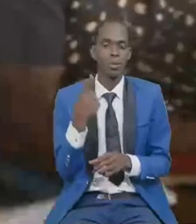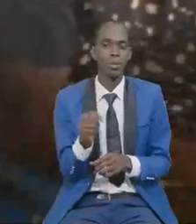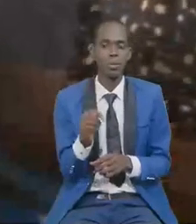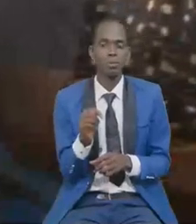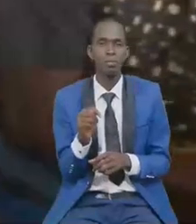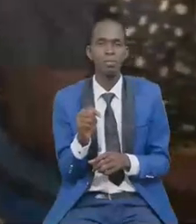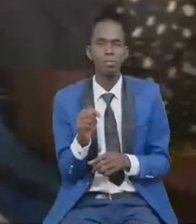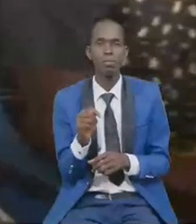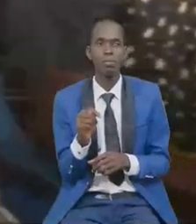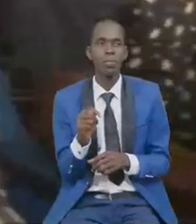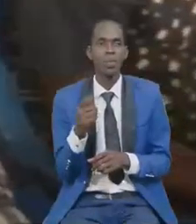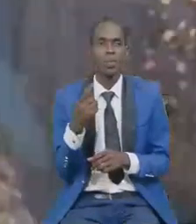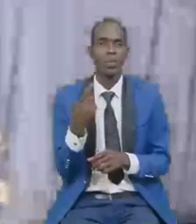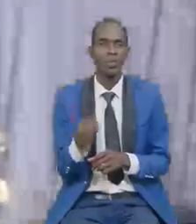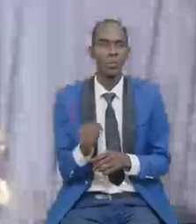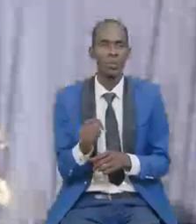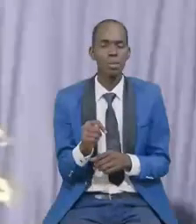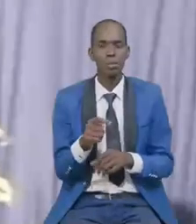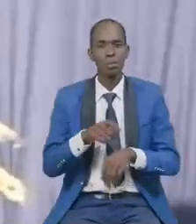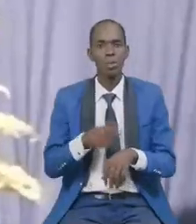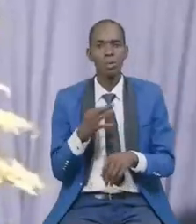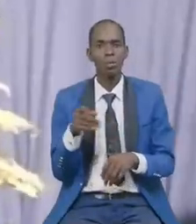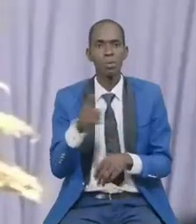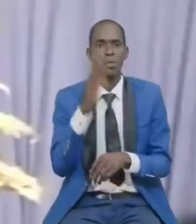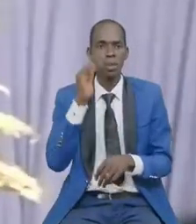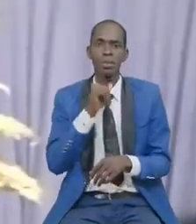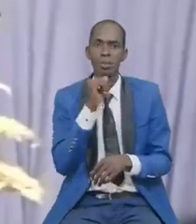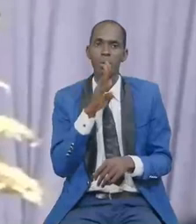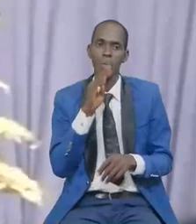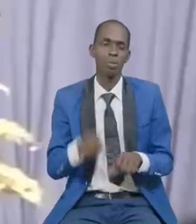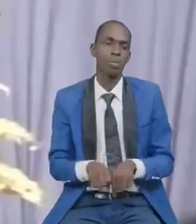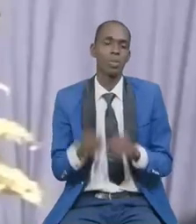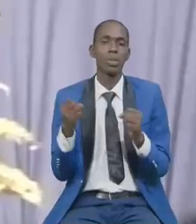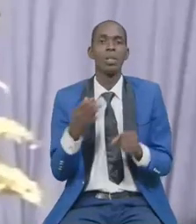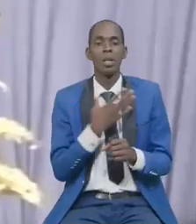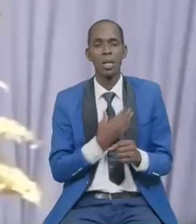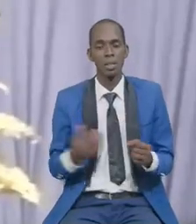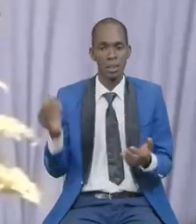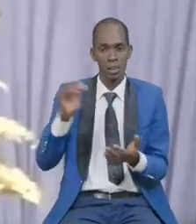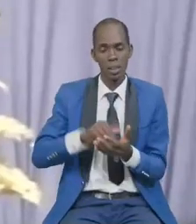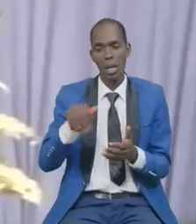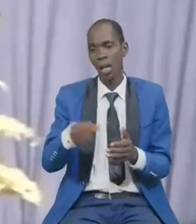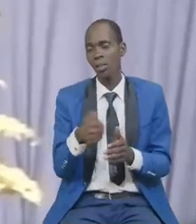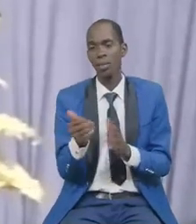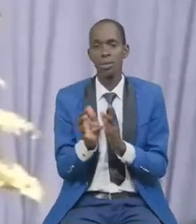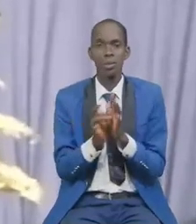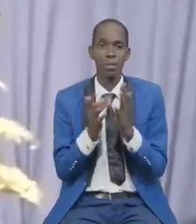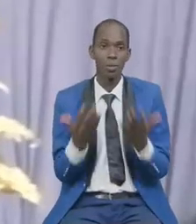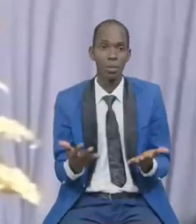sera brisé. Et ailleurs, l'Écriture dit encore, ils